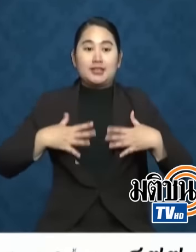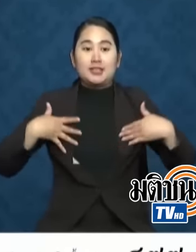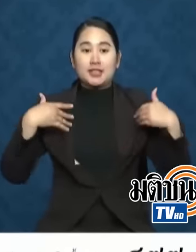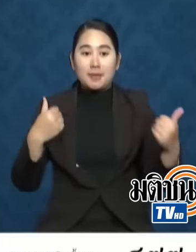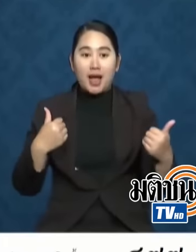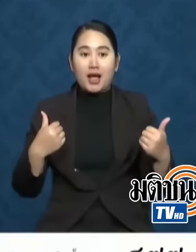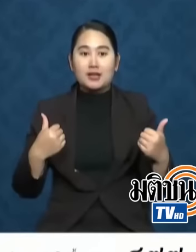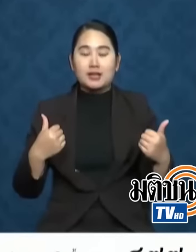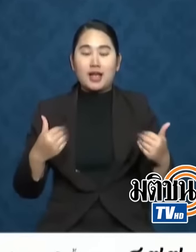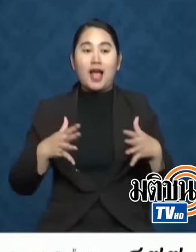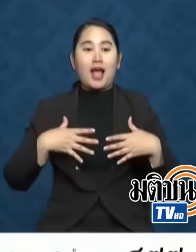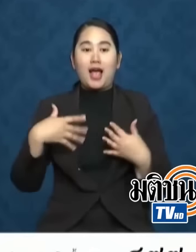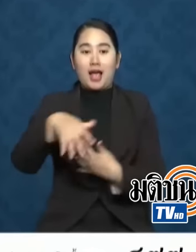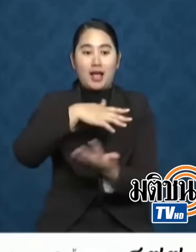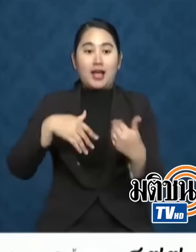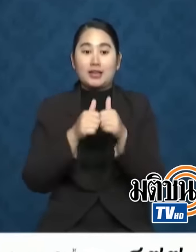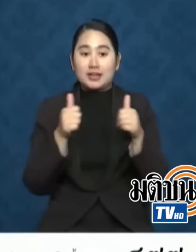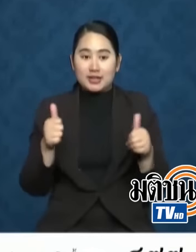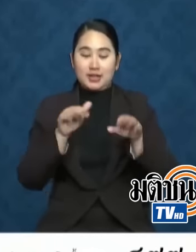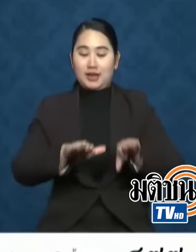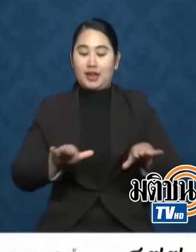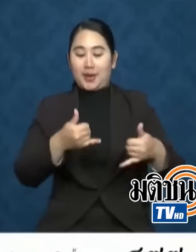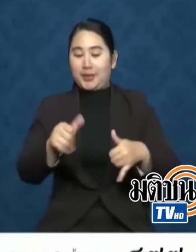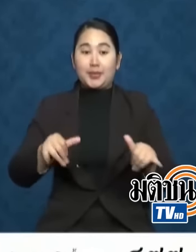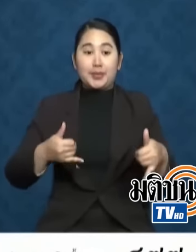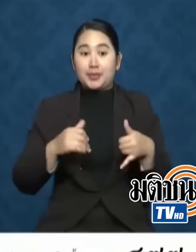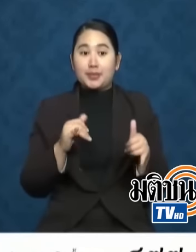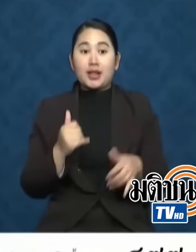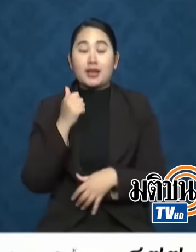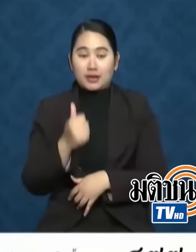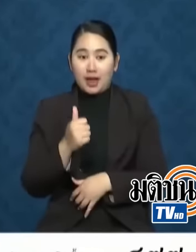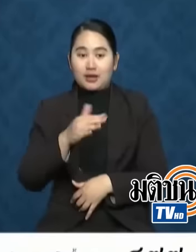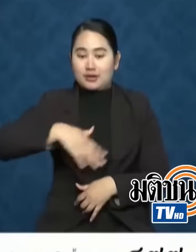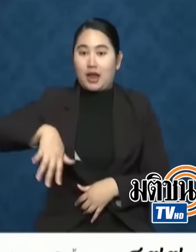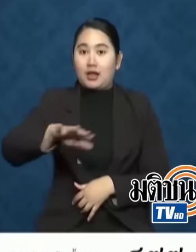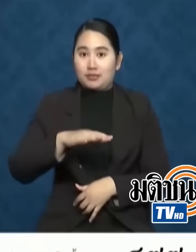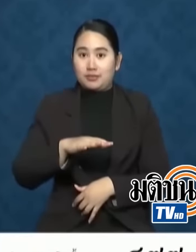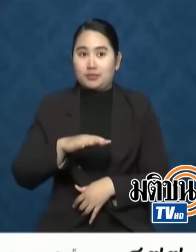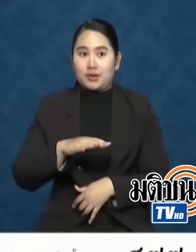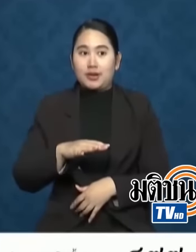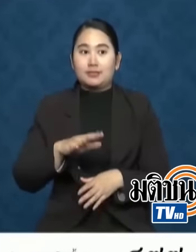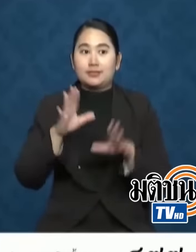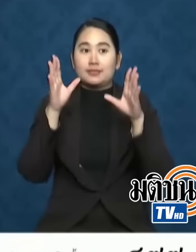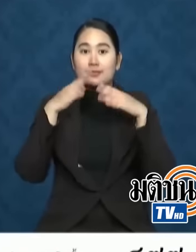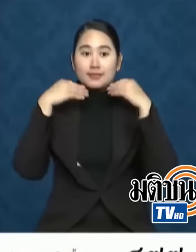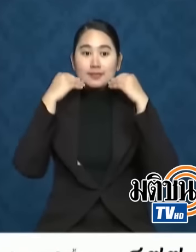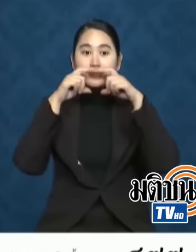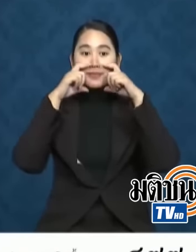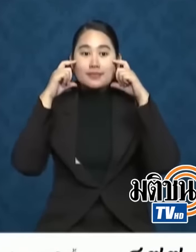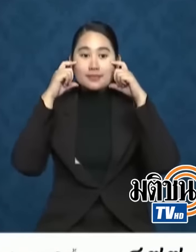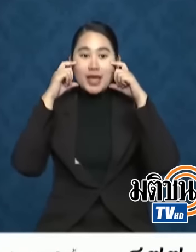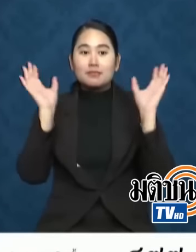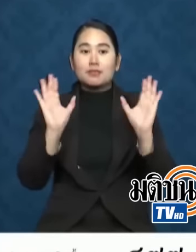ใจได้เด็กๆออกไปวิ่งเล่นนอกบ้านได้และพวกเราไม่ต้องยิ้มให้การภายใต้หน้ากากอน